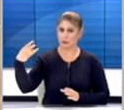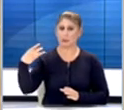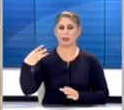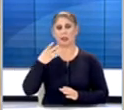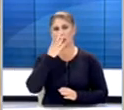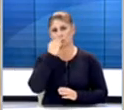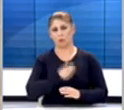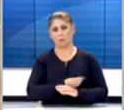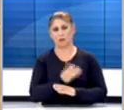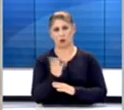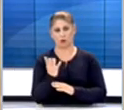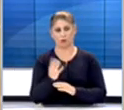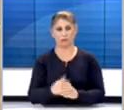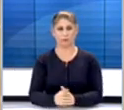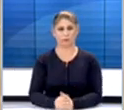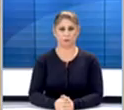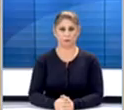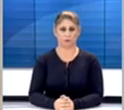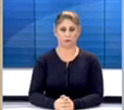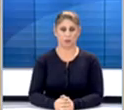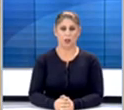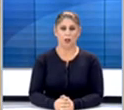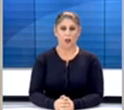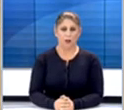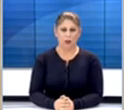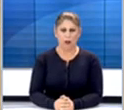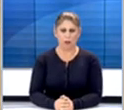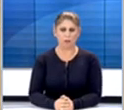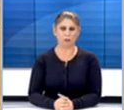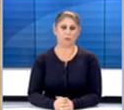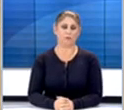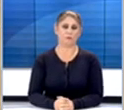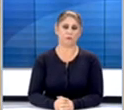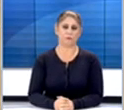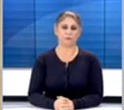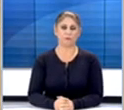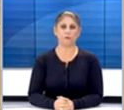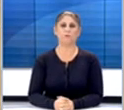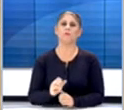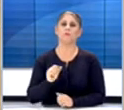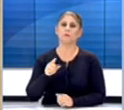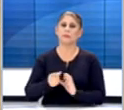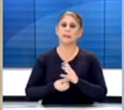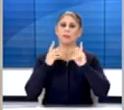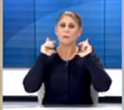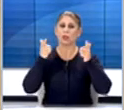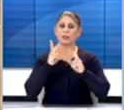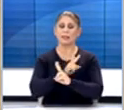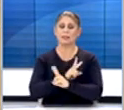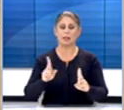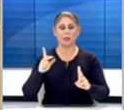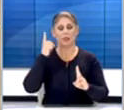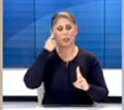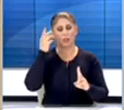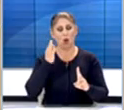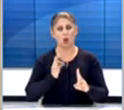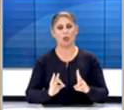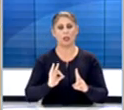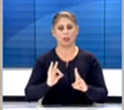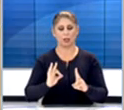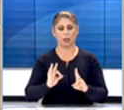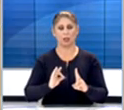ΠΑΣΟΚ. Και κοιτάξτε να δείτε, η Νέα Δημοκρατία έχει μια ξεκάθαρη ιδεολογική